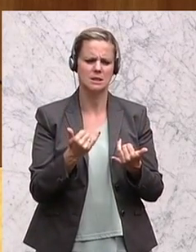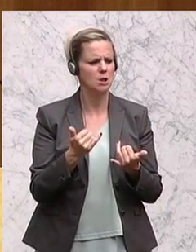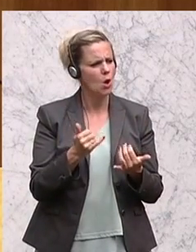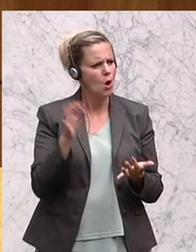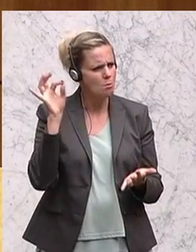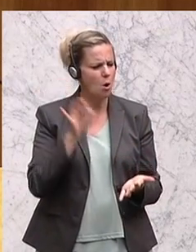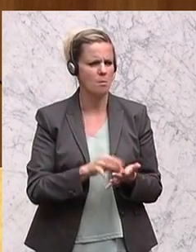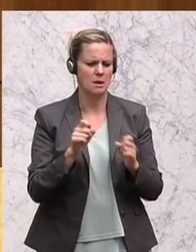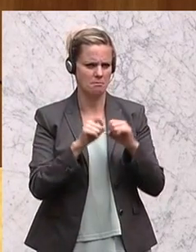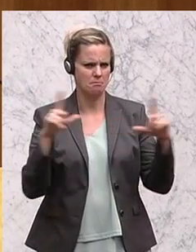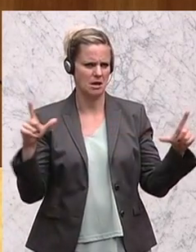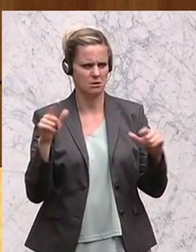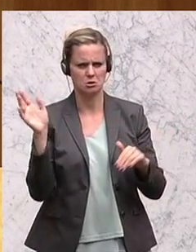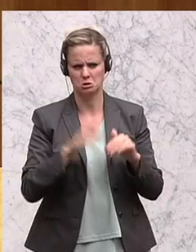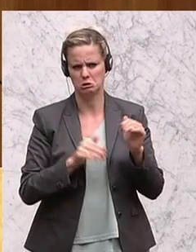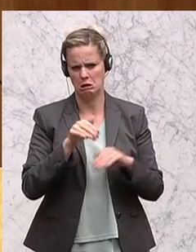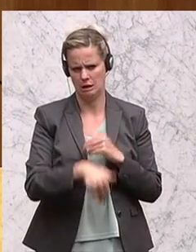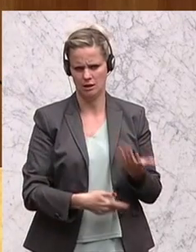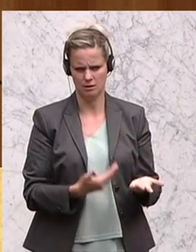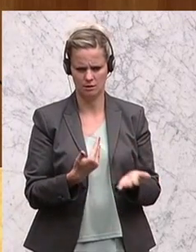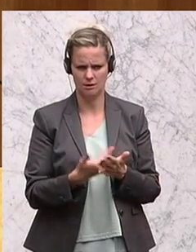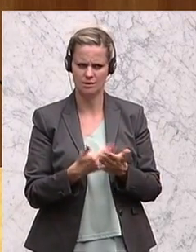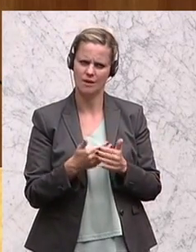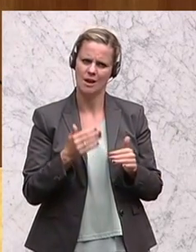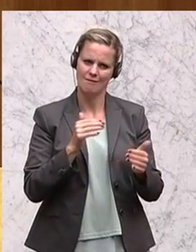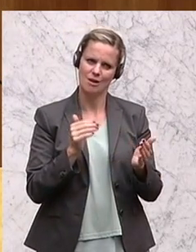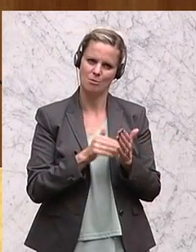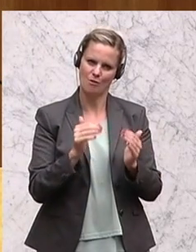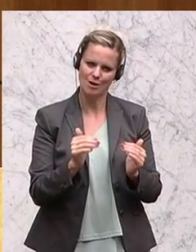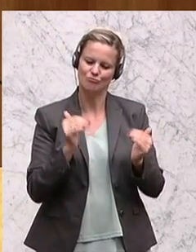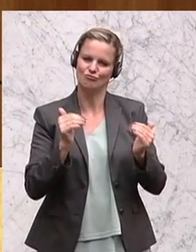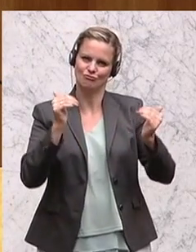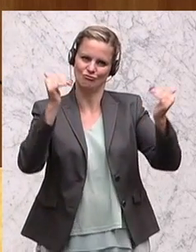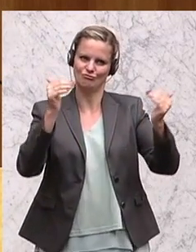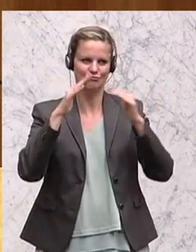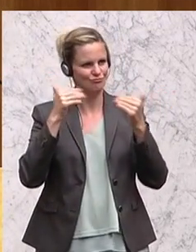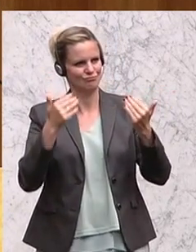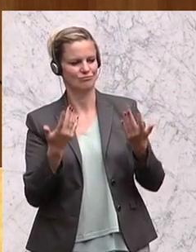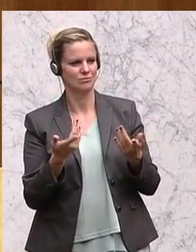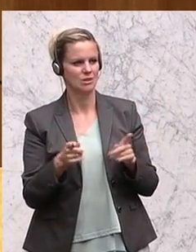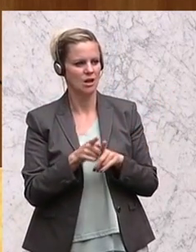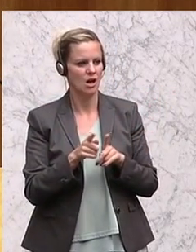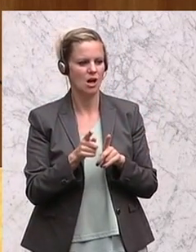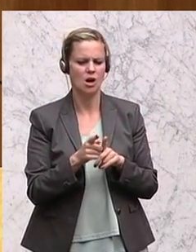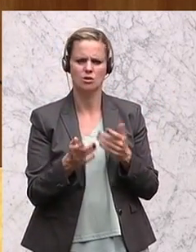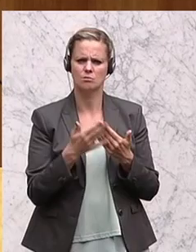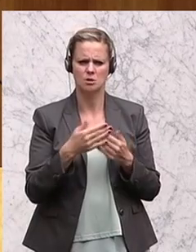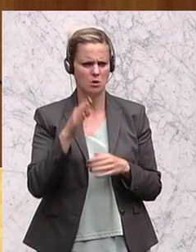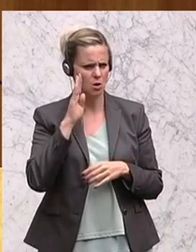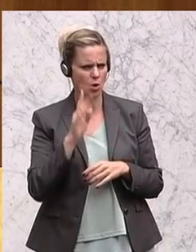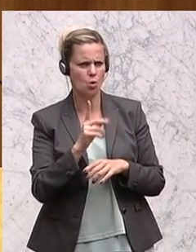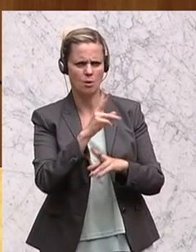und dringend aufpoliert werden muss. Das sollte eigentlich auch ein gemeinsamer Common Sense hierin herrschen. Wenn ich aber beispielsweise höre, dass in